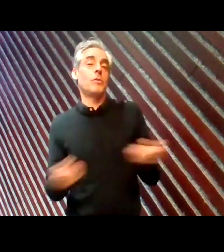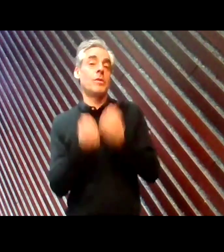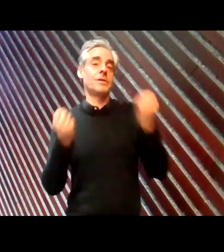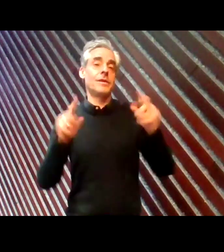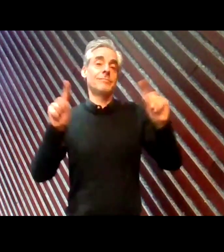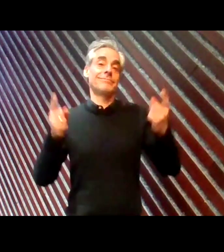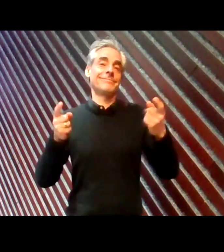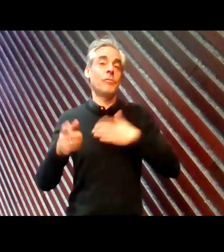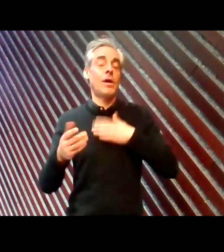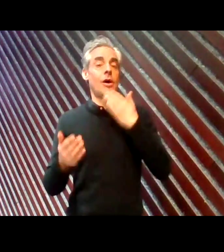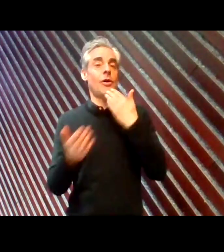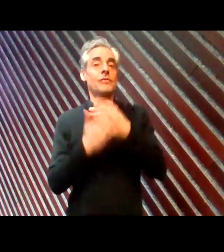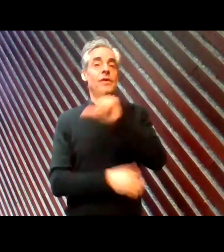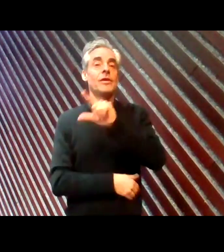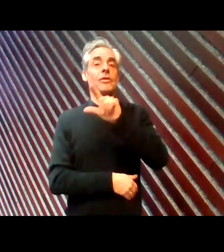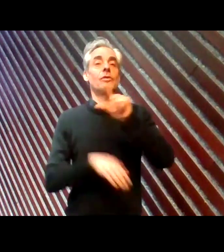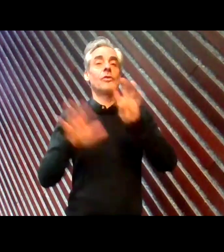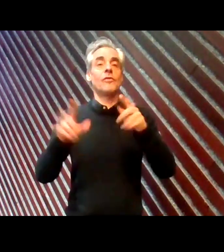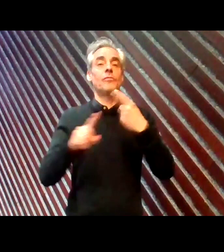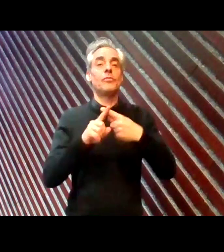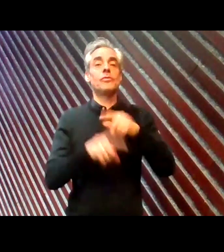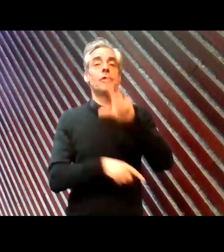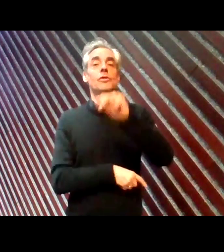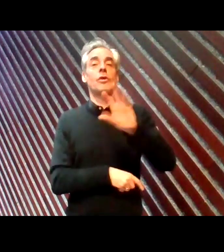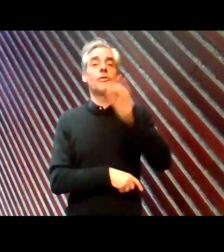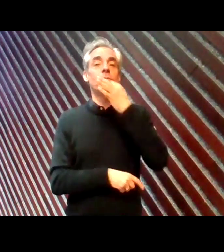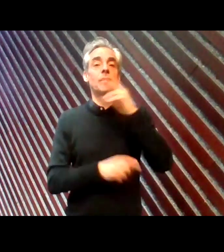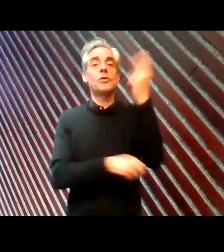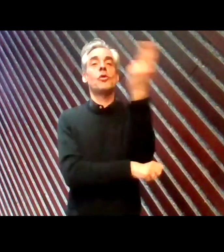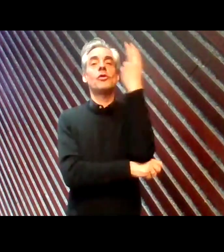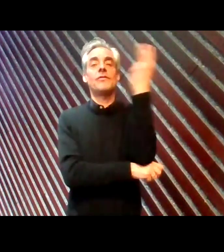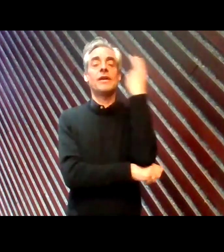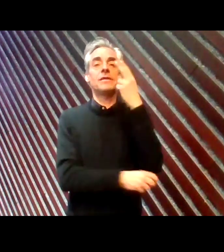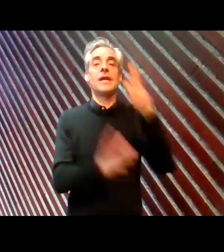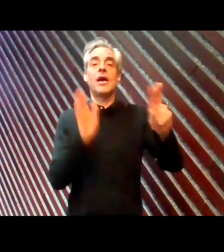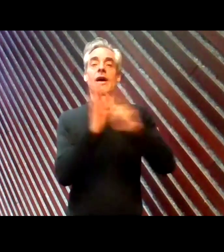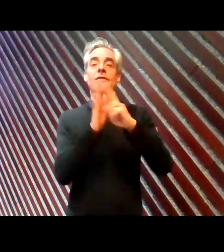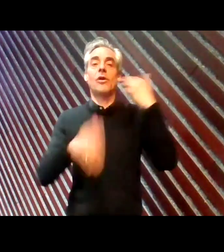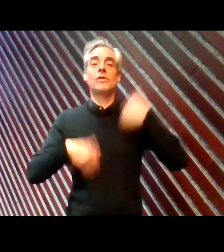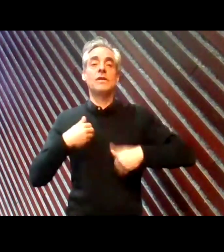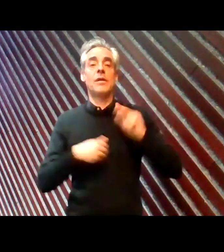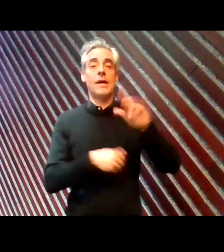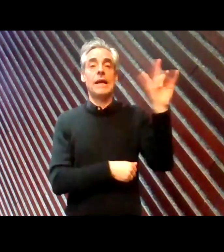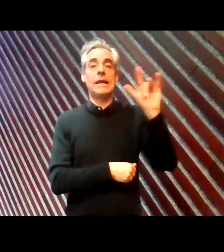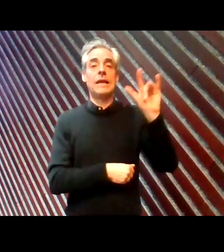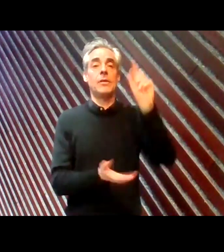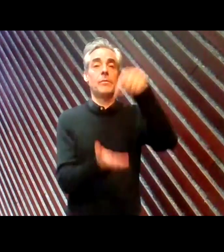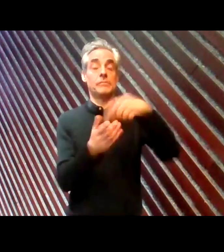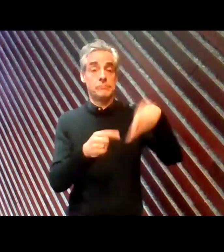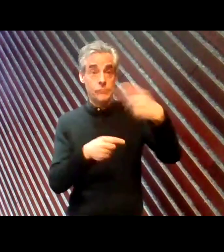félicité moi je vous donne rendez-vous les 29 et 30 mars à l'université des référents handicap qui va se dérouler à l'île